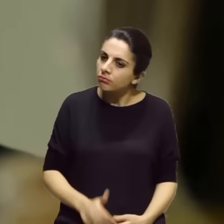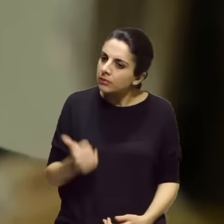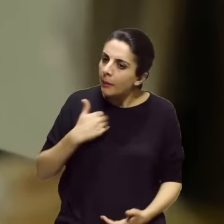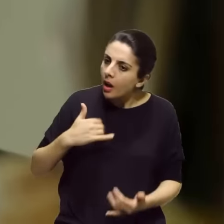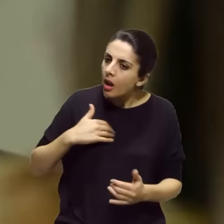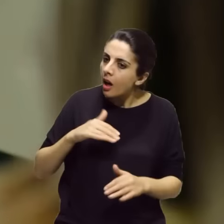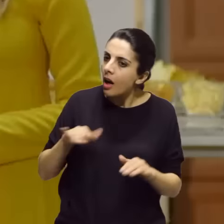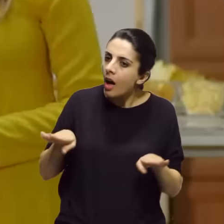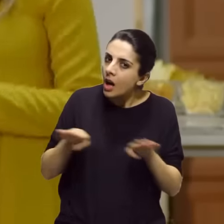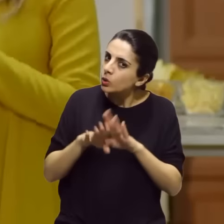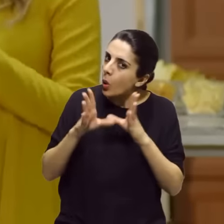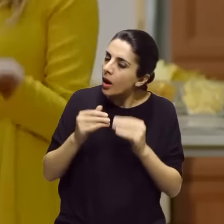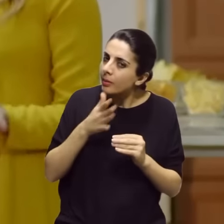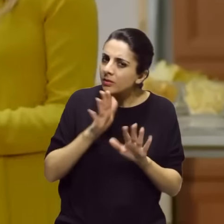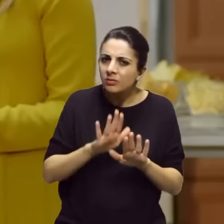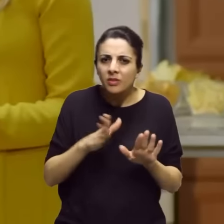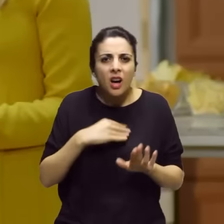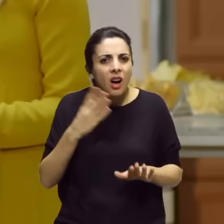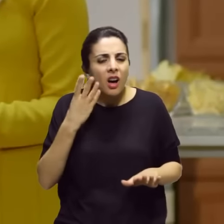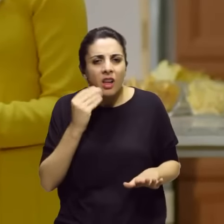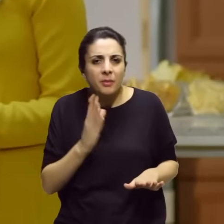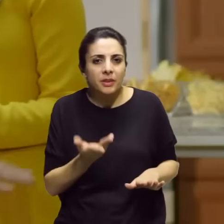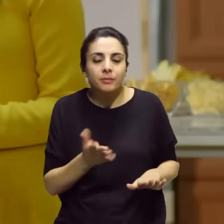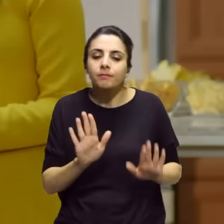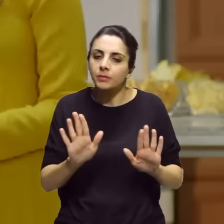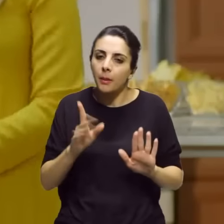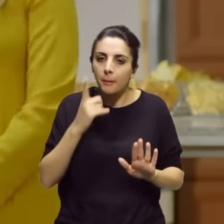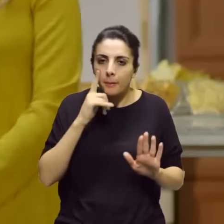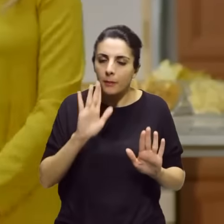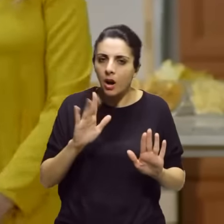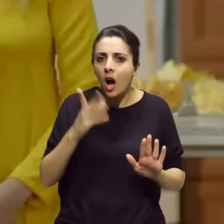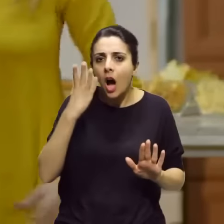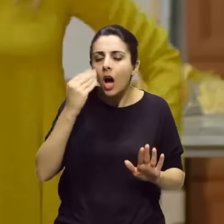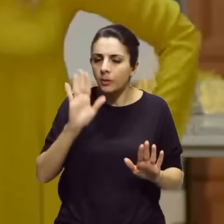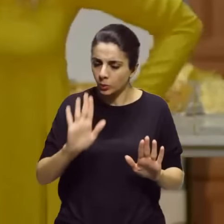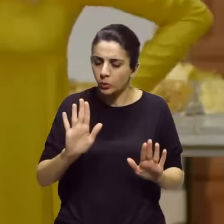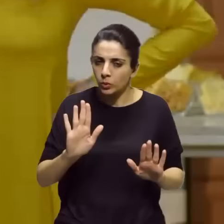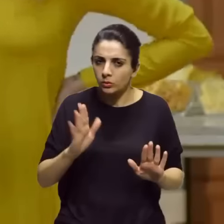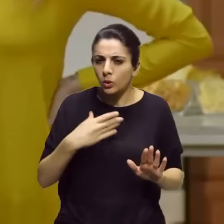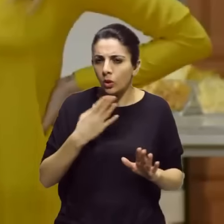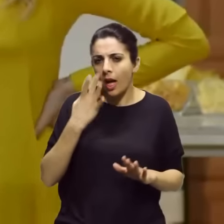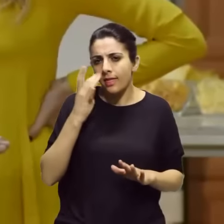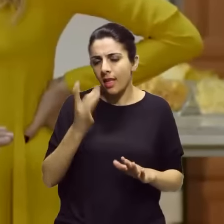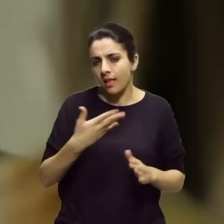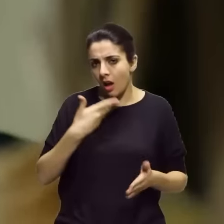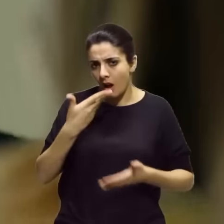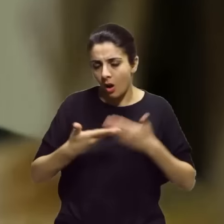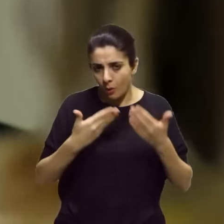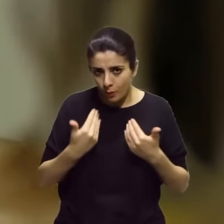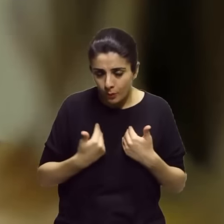Geçebilirim. Ya anlamadım. Peki, tamam anlamadın. Peki ben çok net bir şekilde anlatıyorum